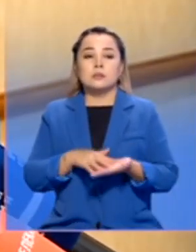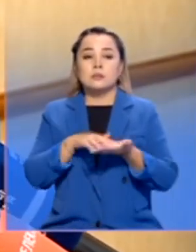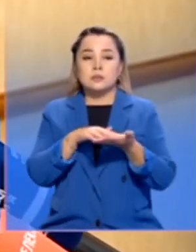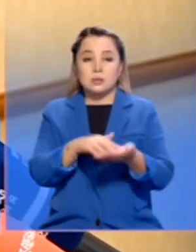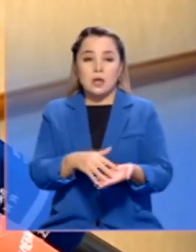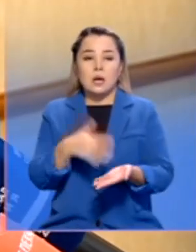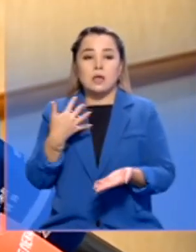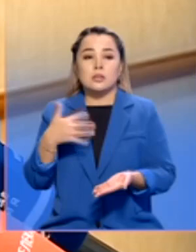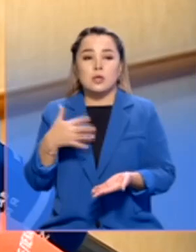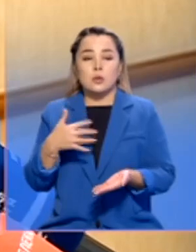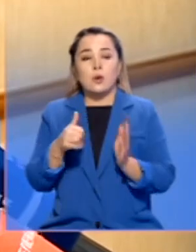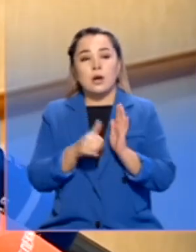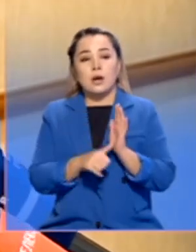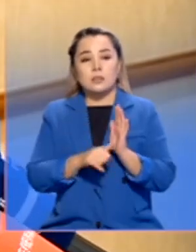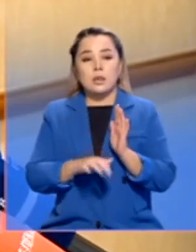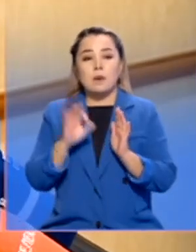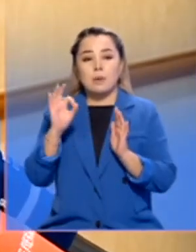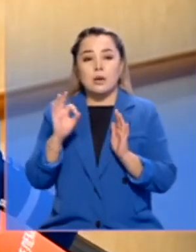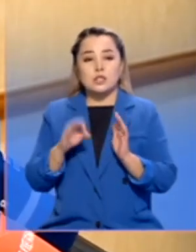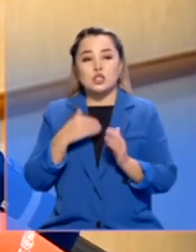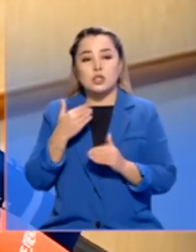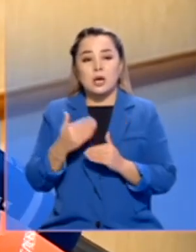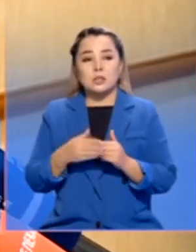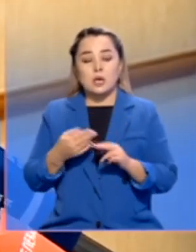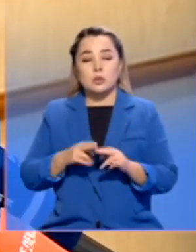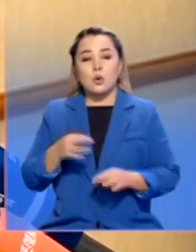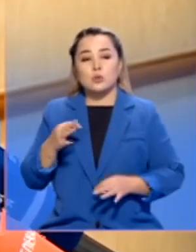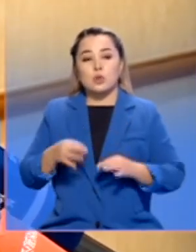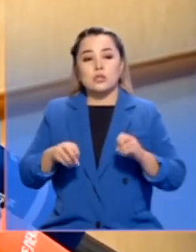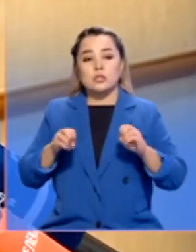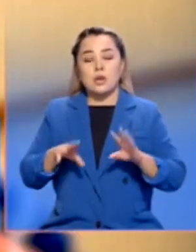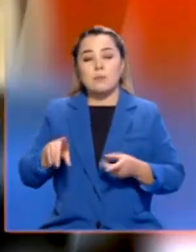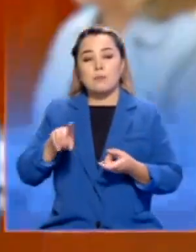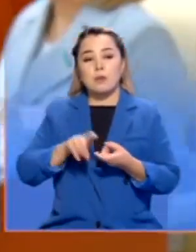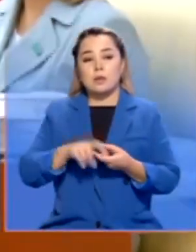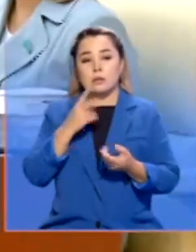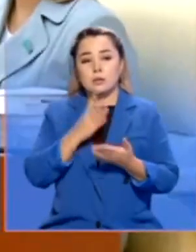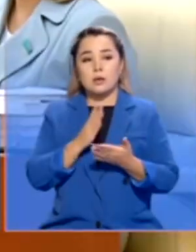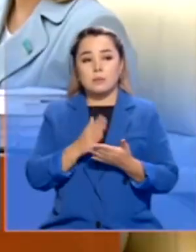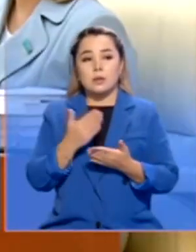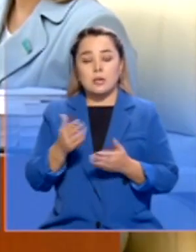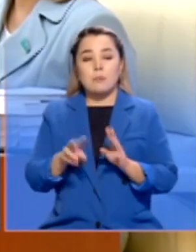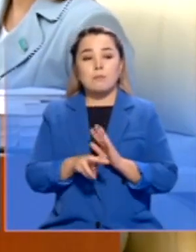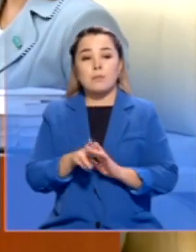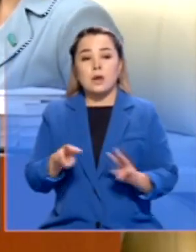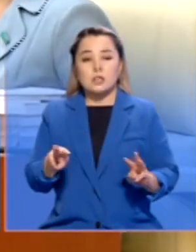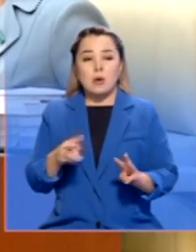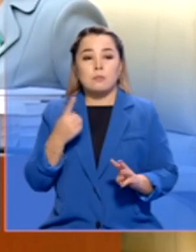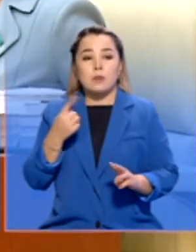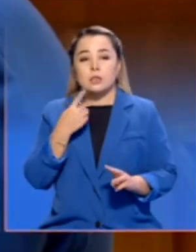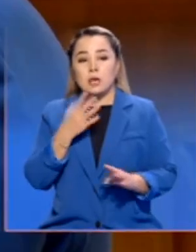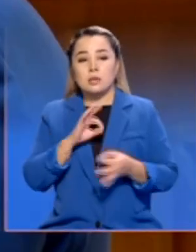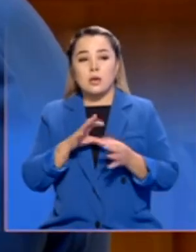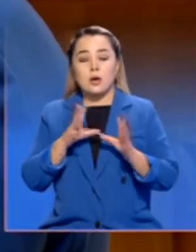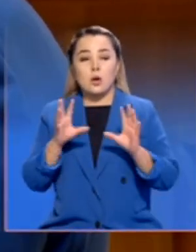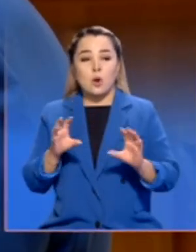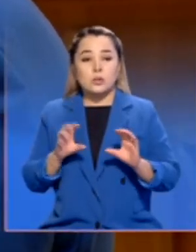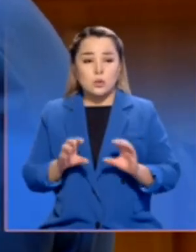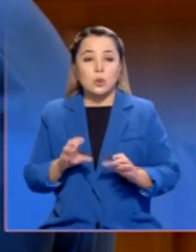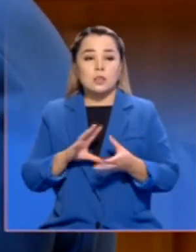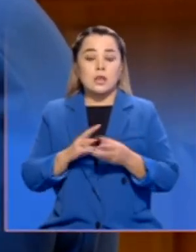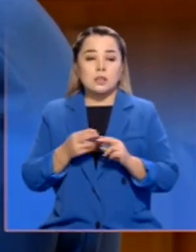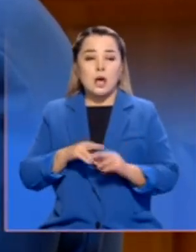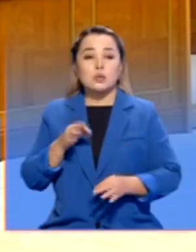шағымдардың 50-60%-ына жақыны ол осы соттардың шешімдеріне байланысты. Мәжіліс бірінші оқылымда мақұлдаған конституциялық